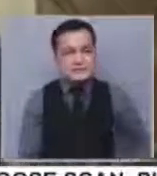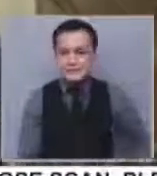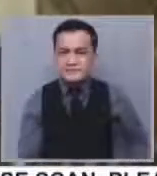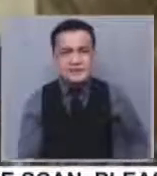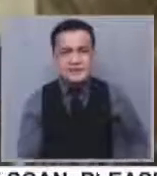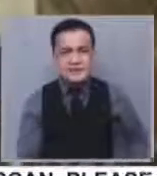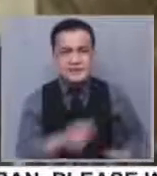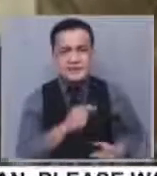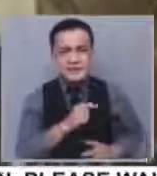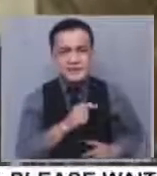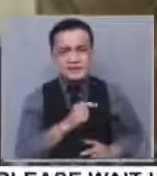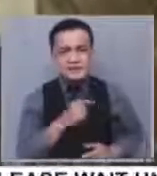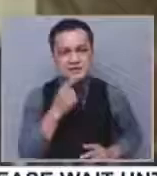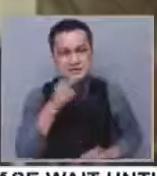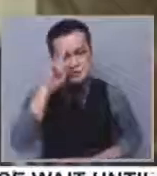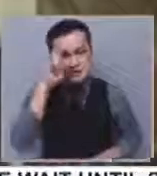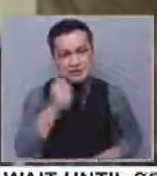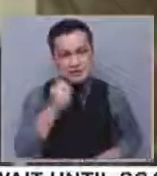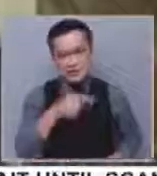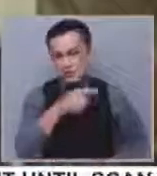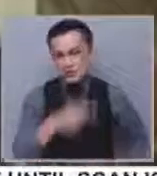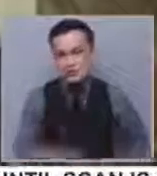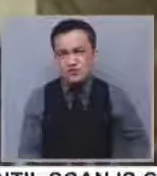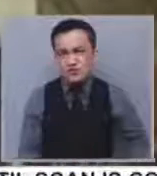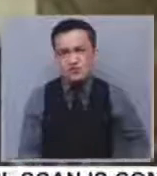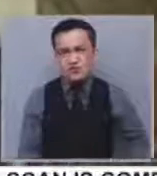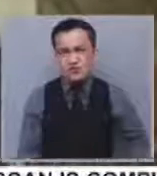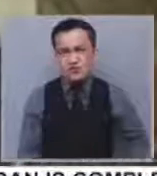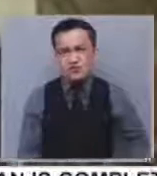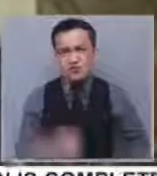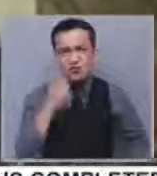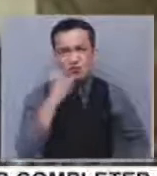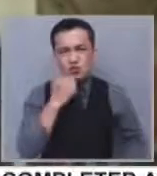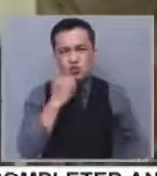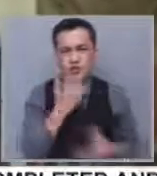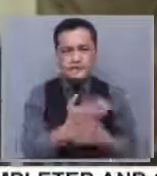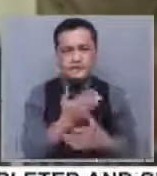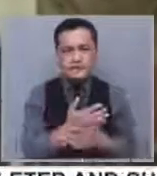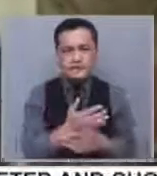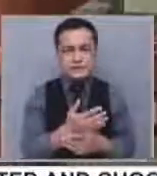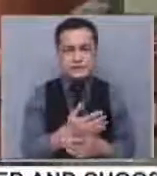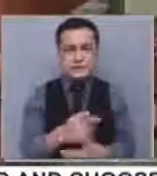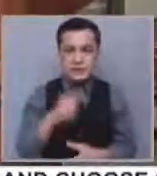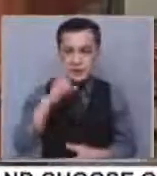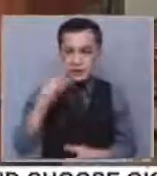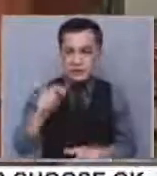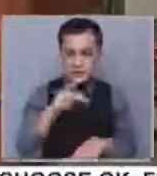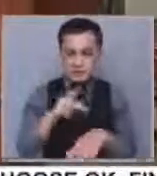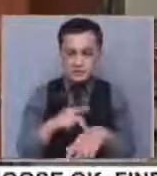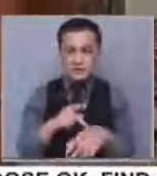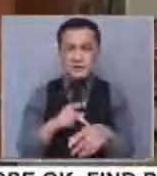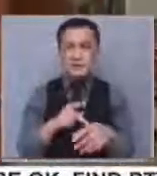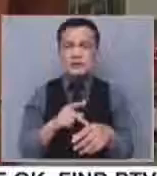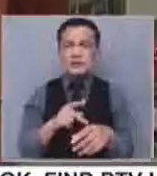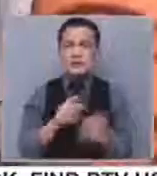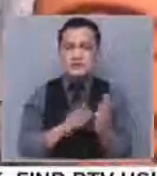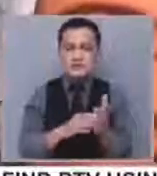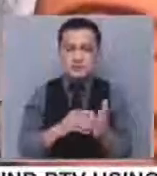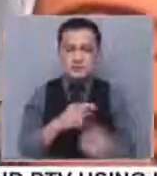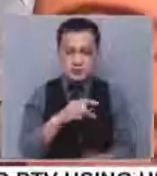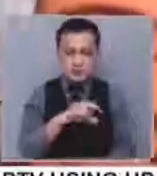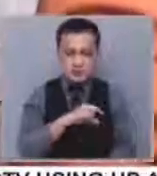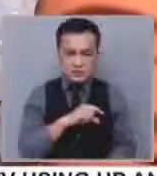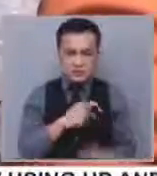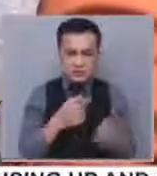daw talaga yun sa lugar nila. Lagi daw yung gugulo doon. Nagsumbong ang prinsipal ng paaralan sa pulisya, kaya agad ikinisa ang